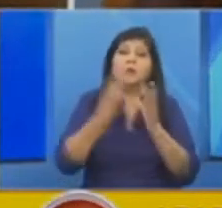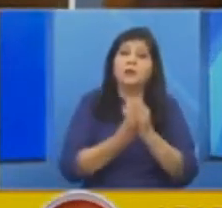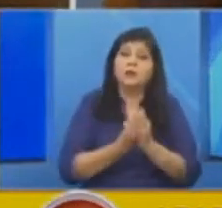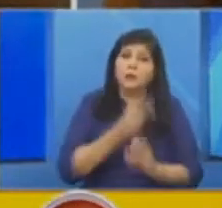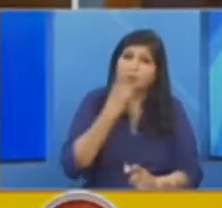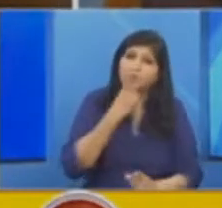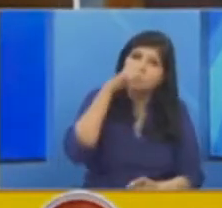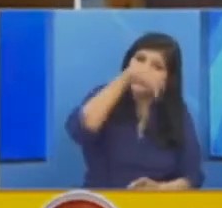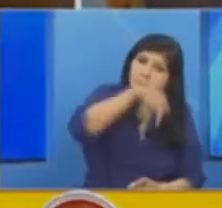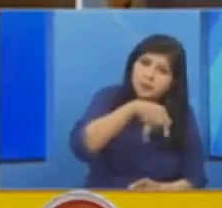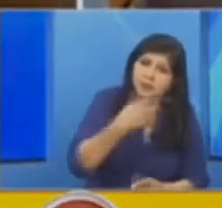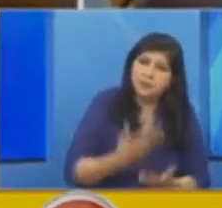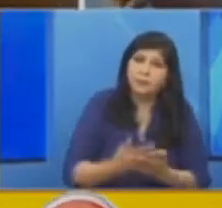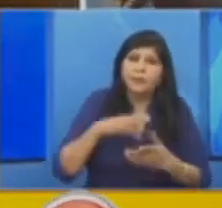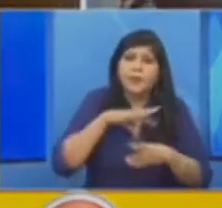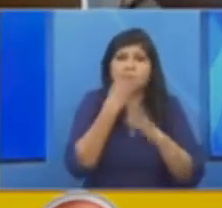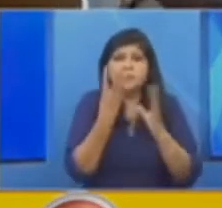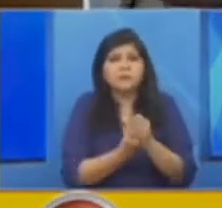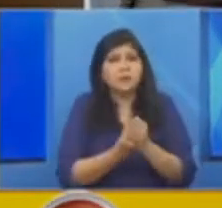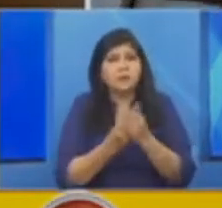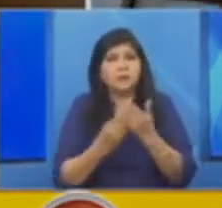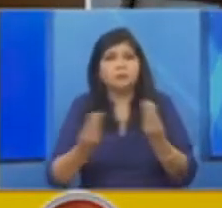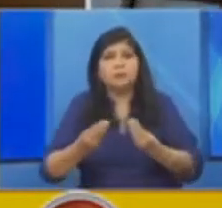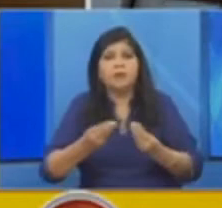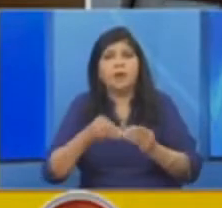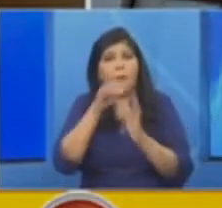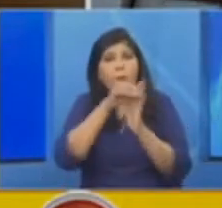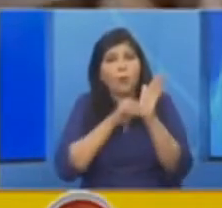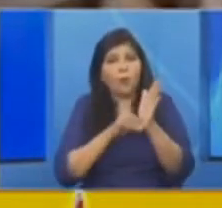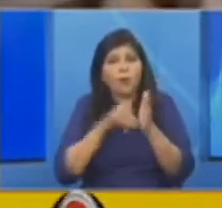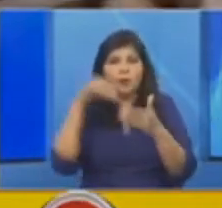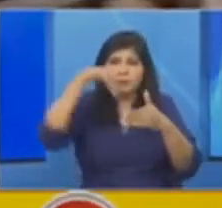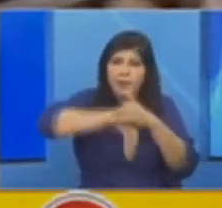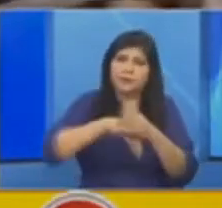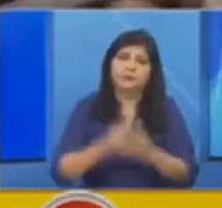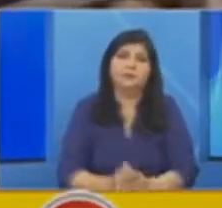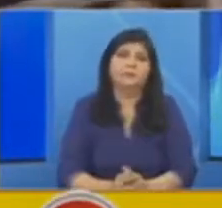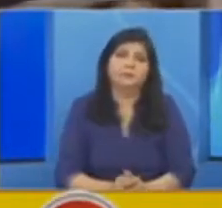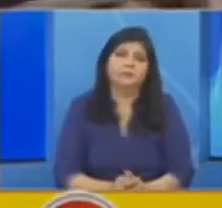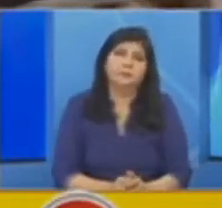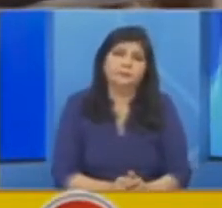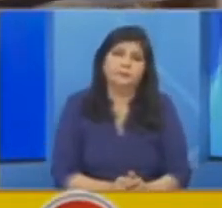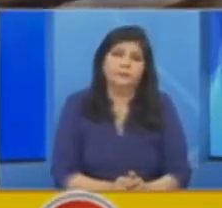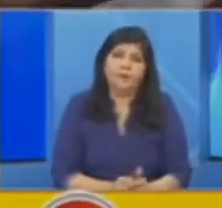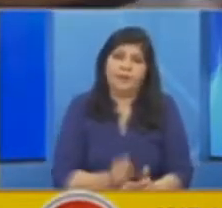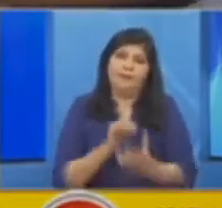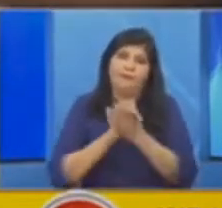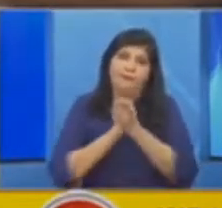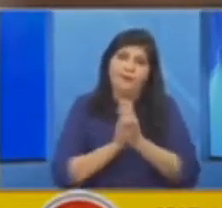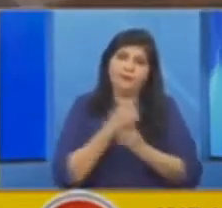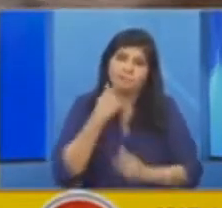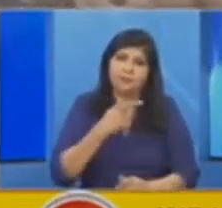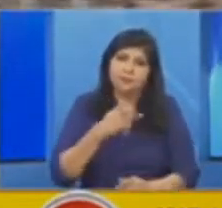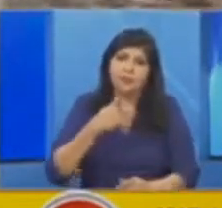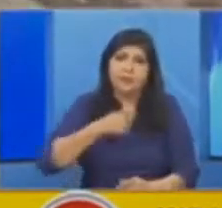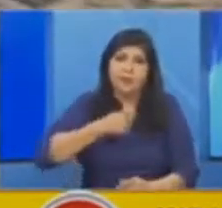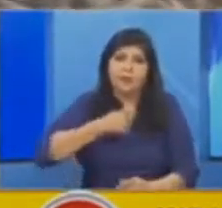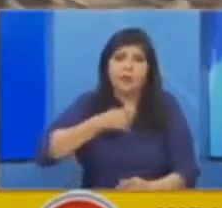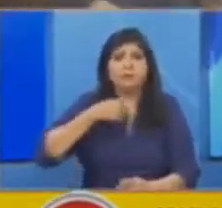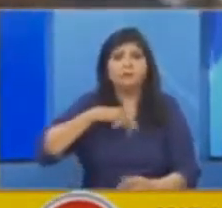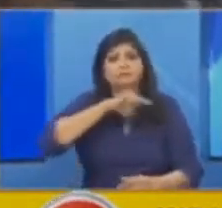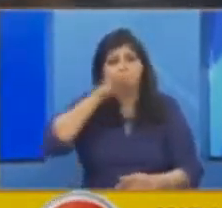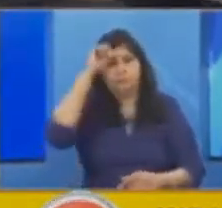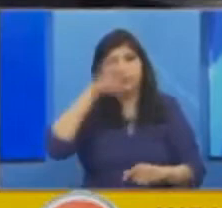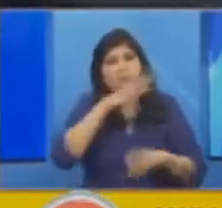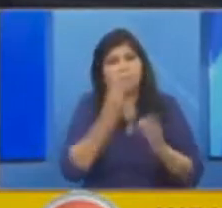विज़िट करना इन सब को करिकुलों का हिस्सा बनाया गया है साथ्यों, हमारे देश में